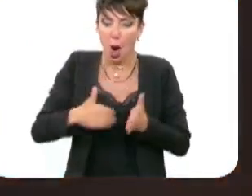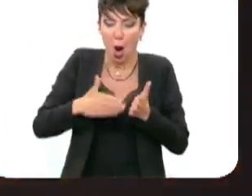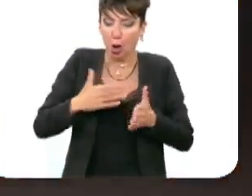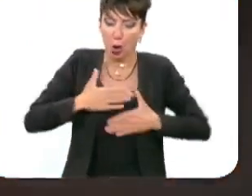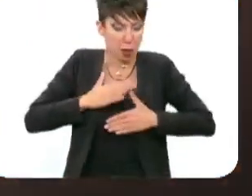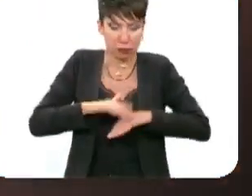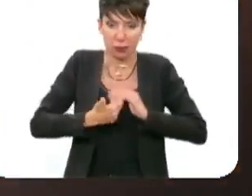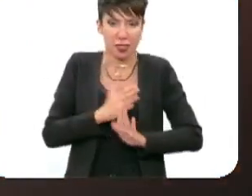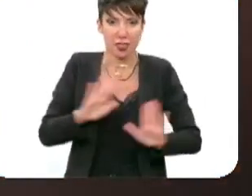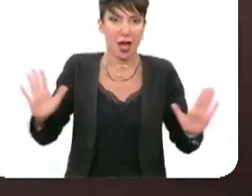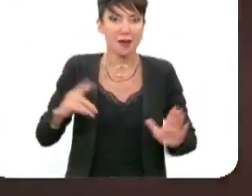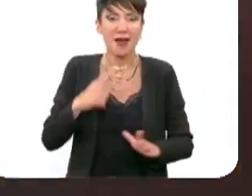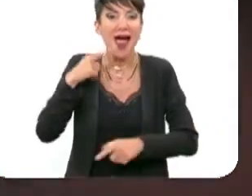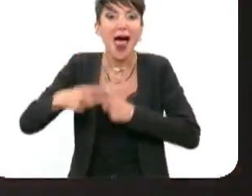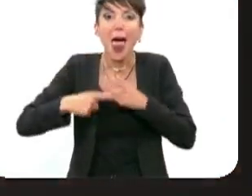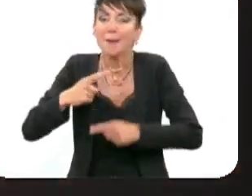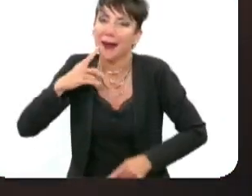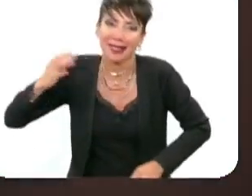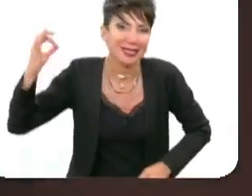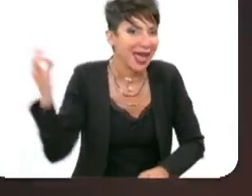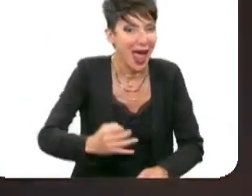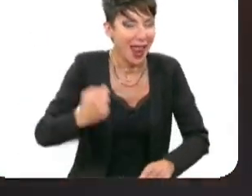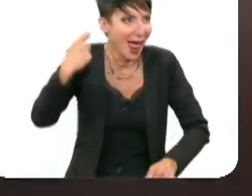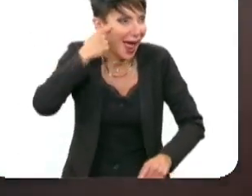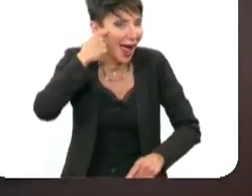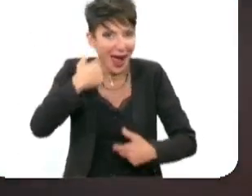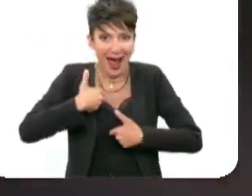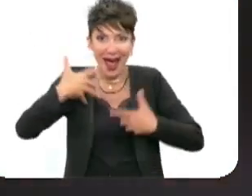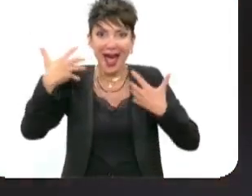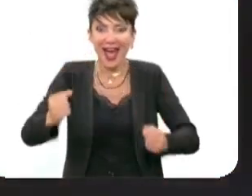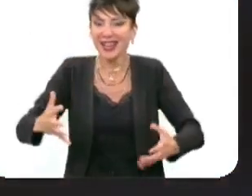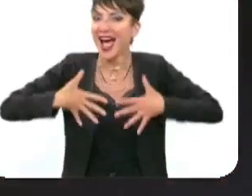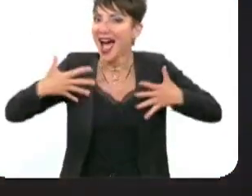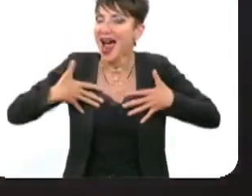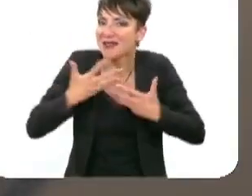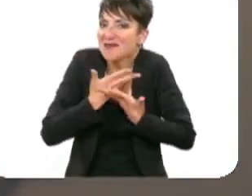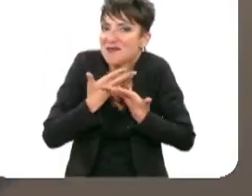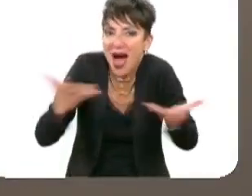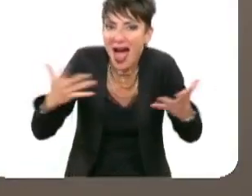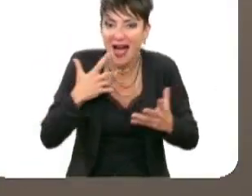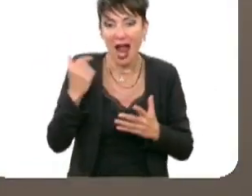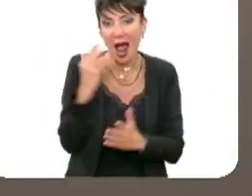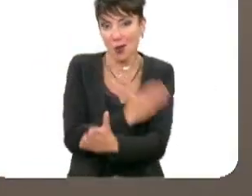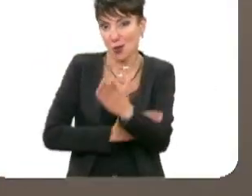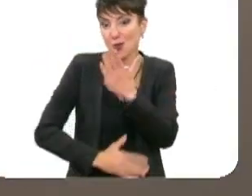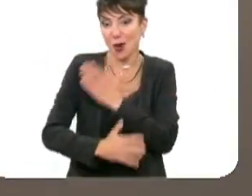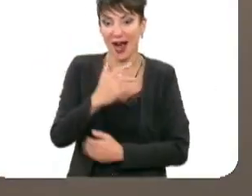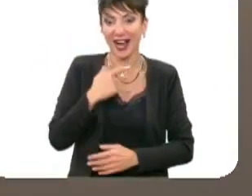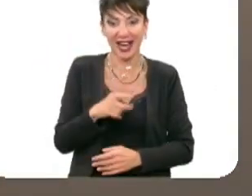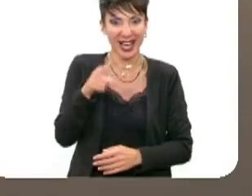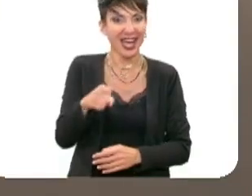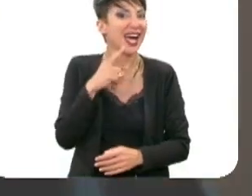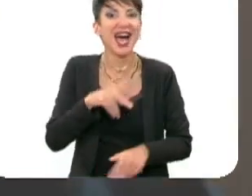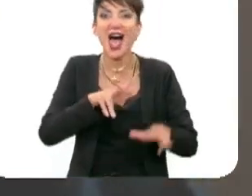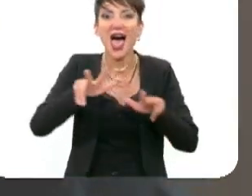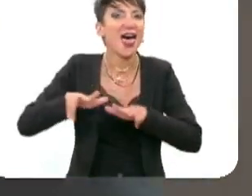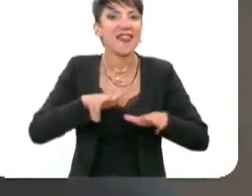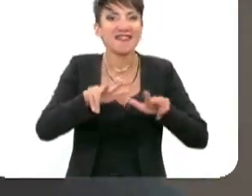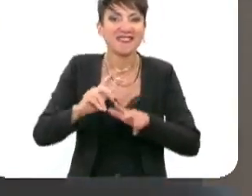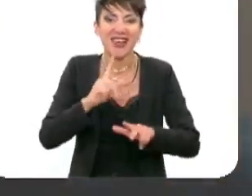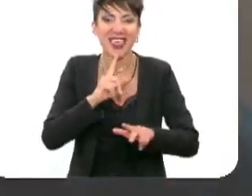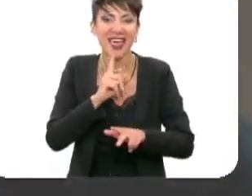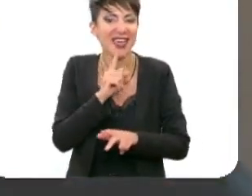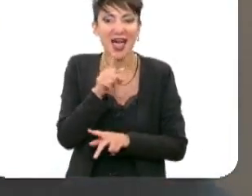Η εμπειρία είναι θαυμάσια. Η χαρά τεράστια, όπως και ο κόπος. Δημιουργή του νέου βίντεο κλιπ με τις σούπερ